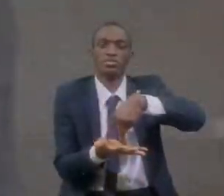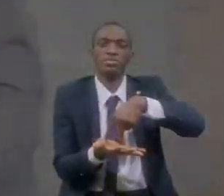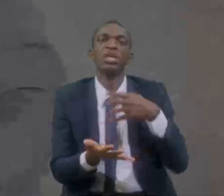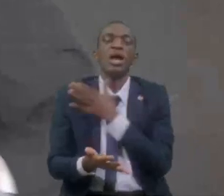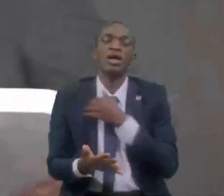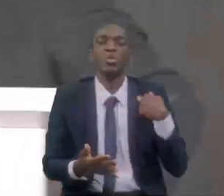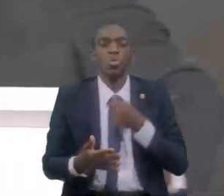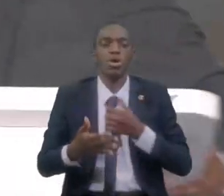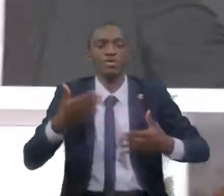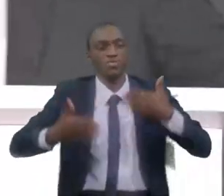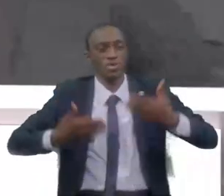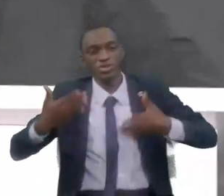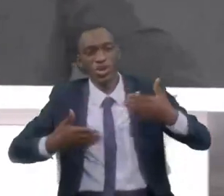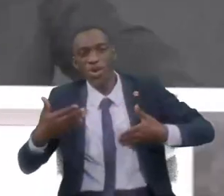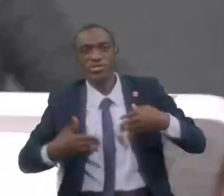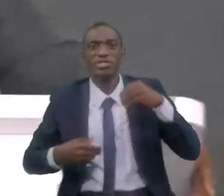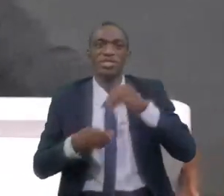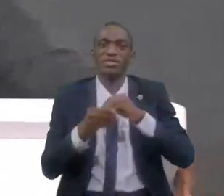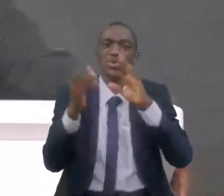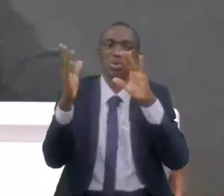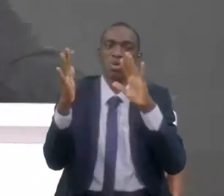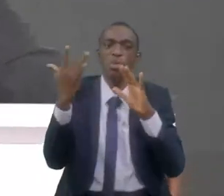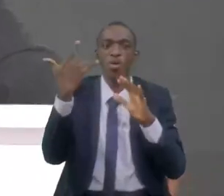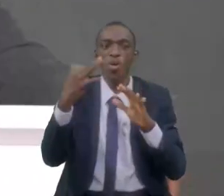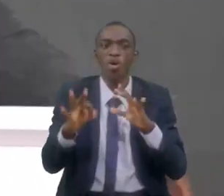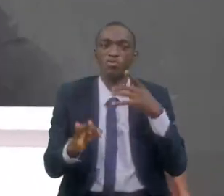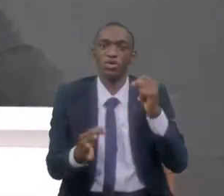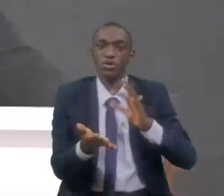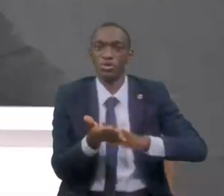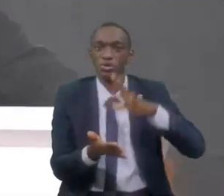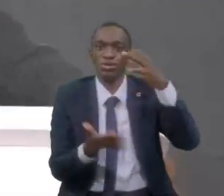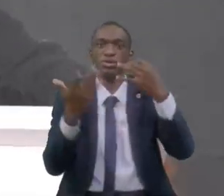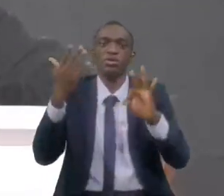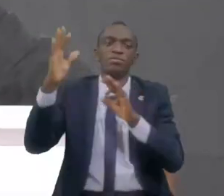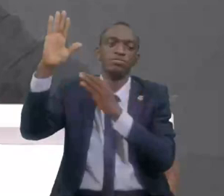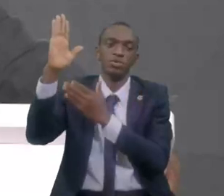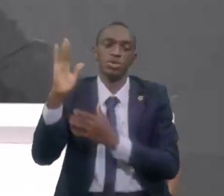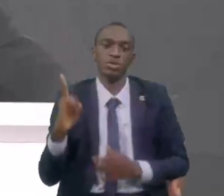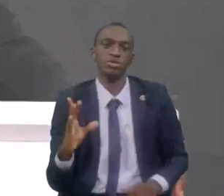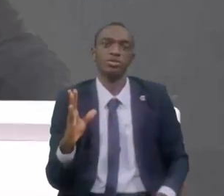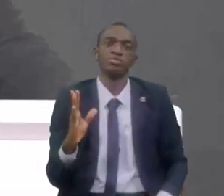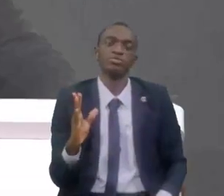nous glorifions dans l'espérance de la gloire de Dieu.